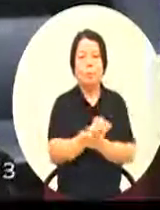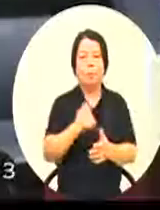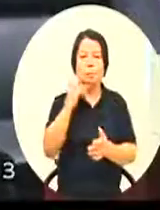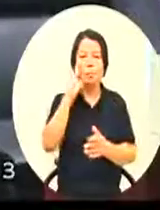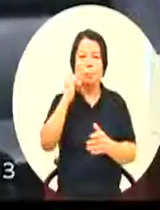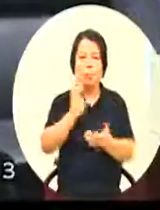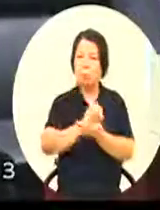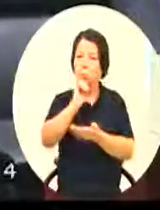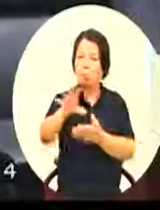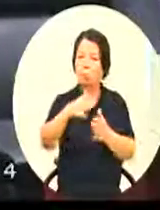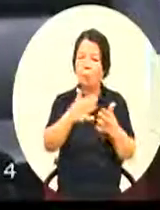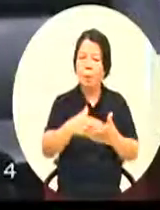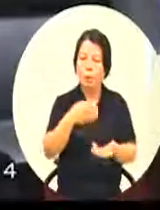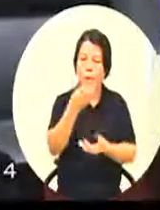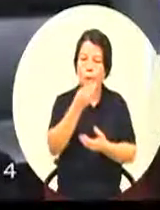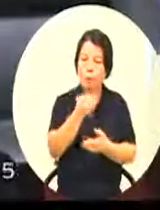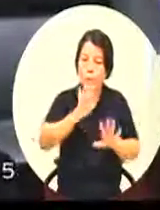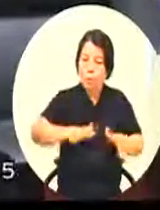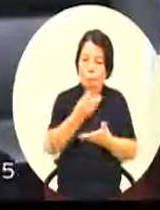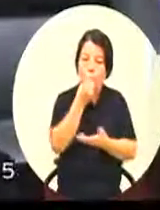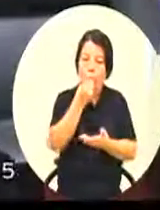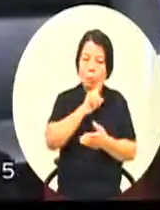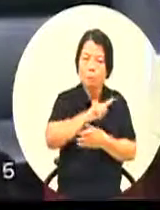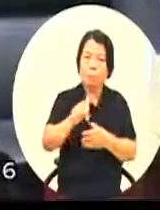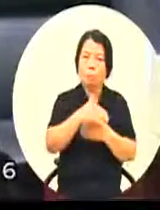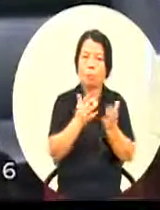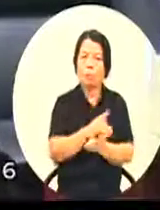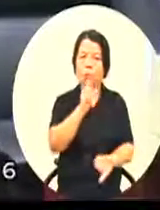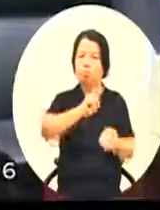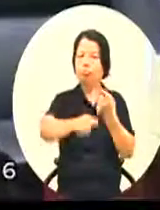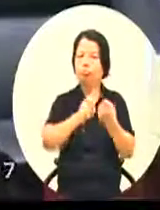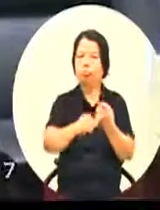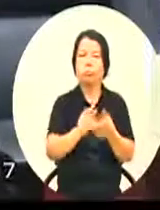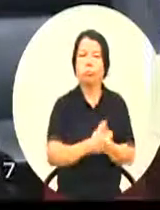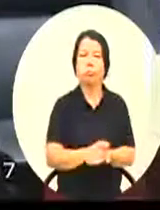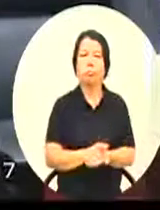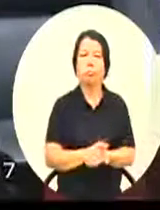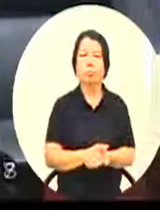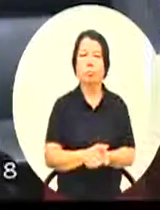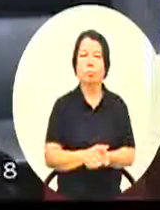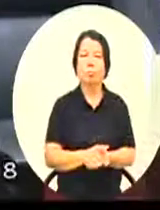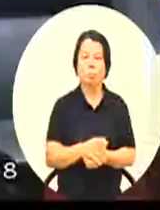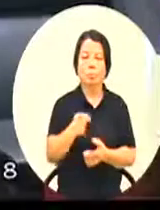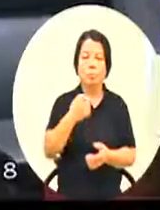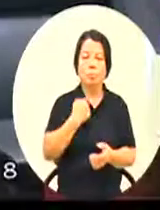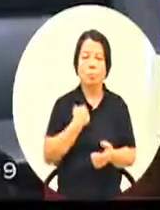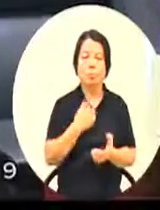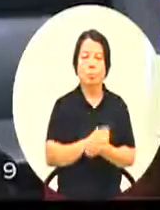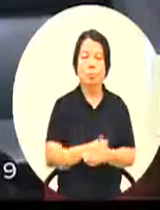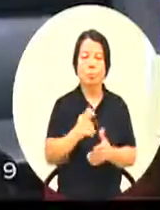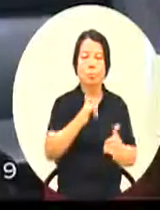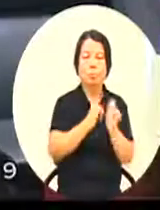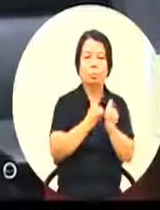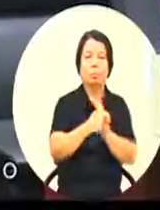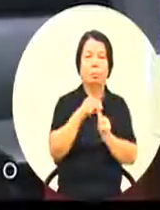告为什么我们今天吃的什么东西，那是不合理的。哦，对不对？那因为你也知道说这个社会就是这样，大人通